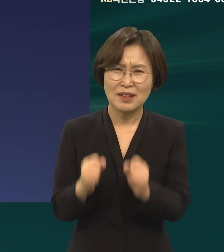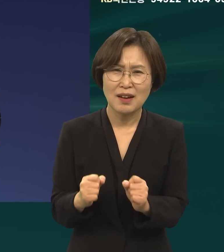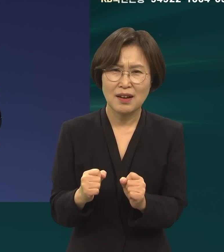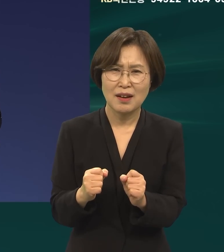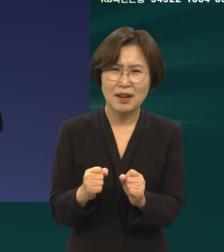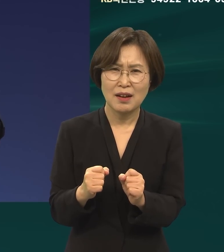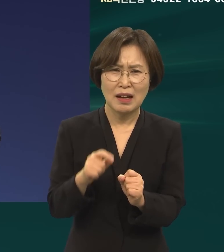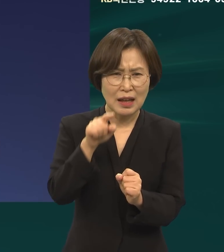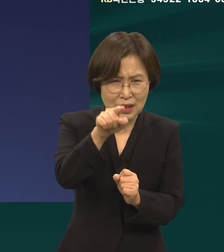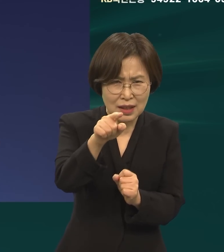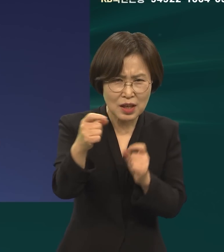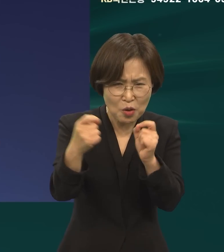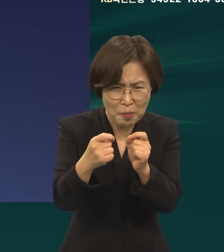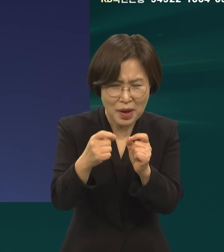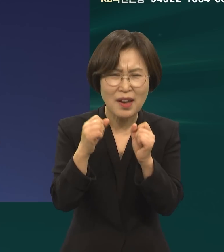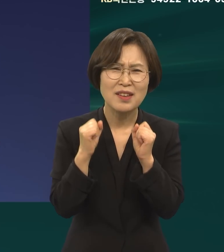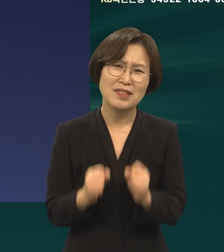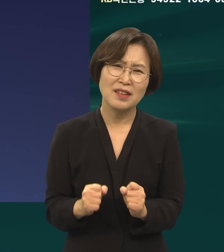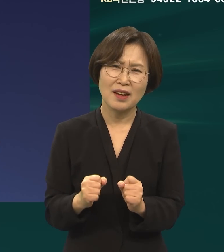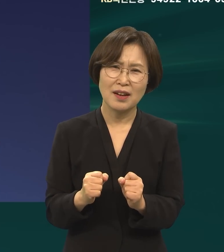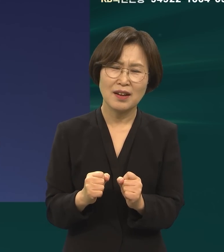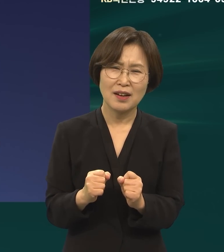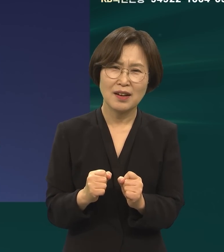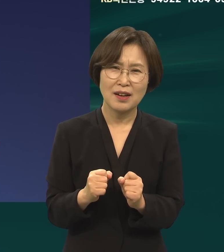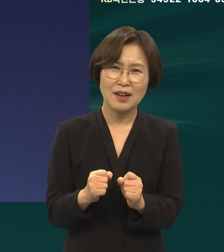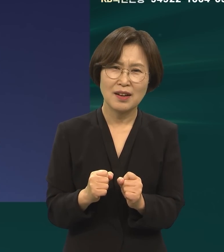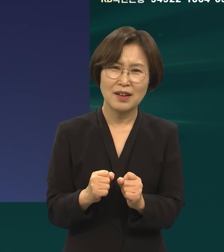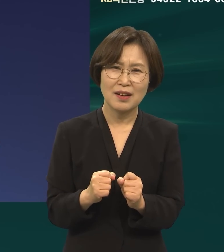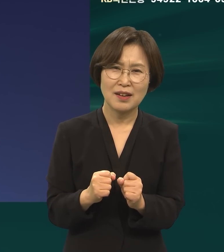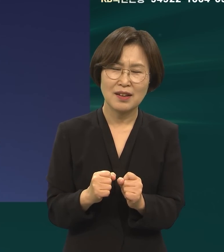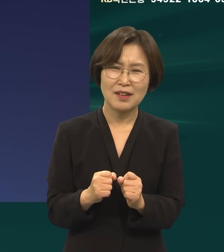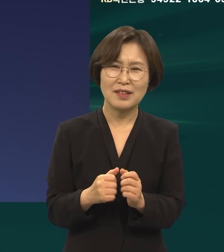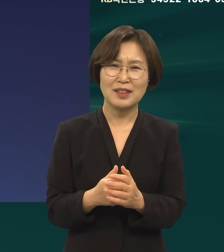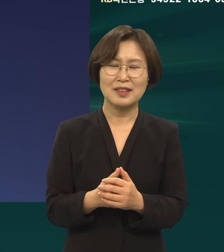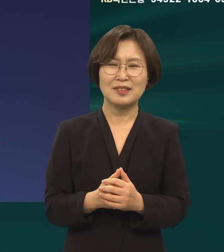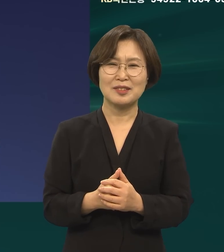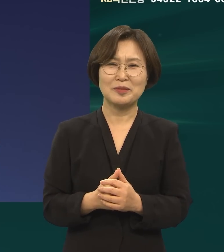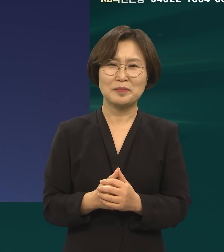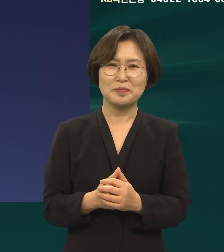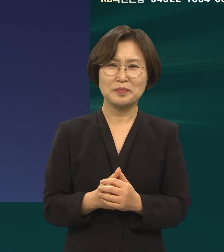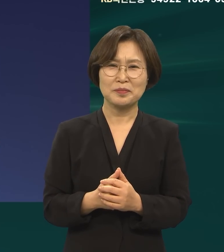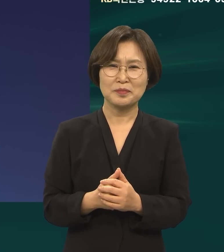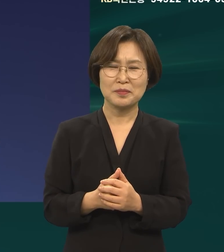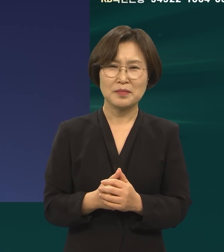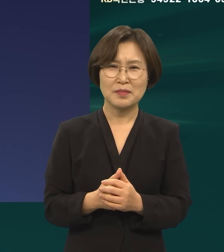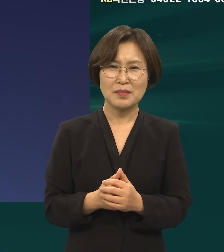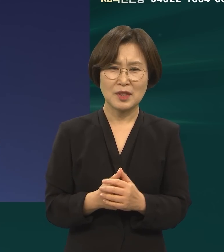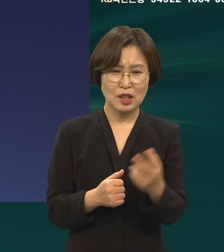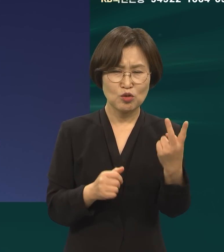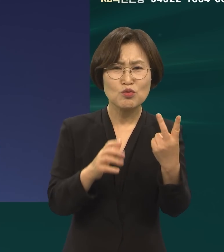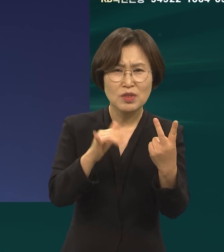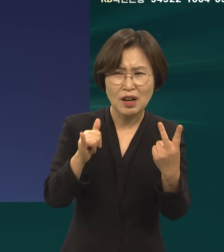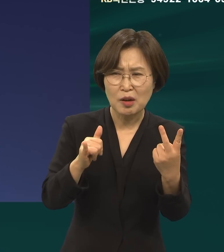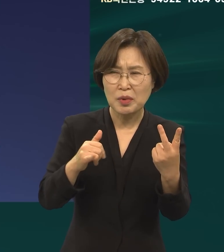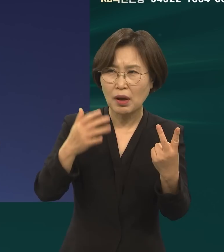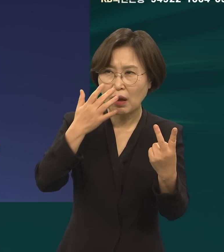오늘도 네 옆에 있느니라. 이것을 동시에 보여주고 있는 말씀이라는 것입니다. 아직 이들이 모를